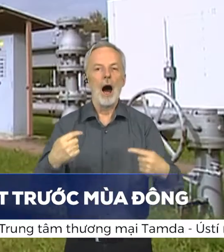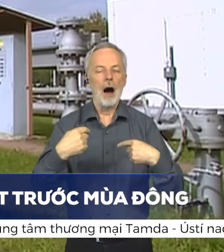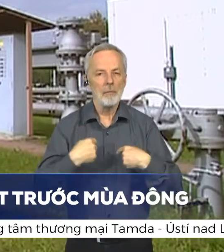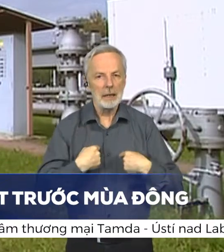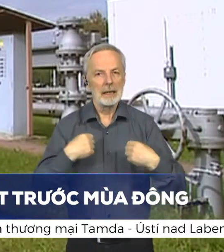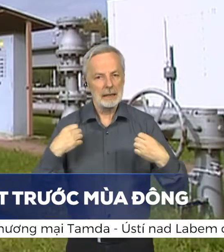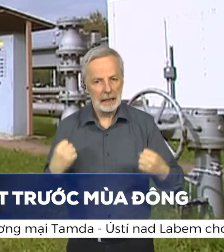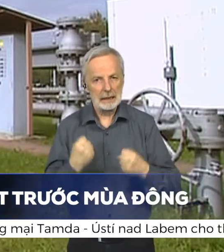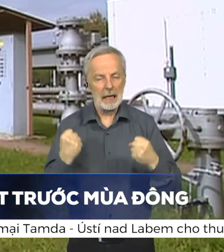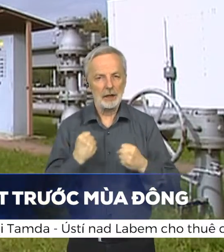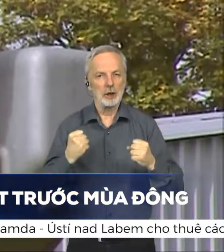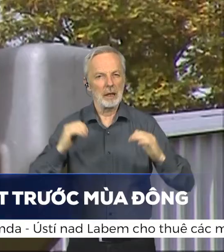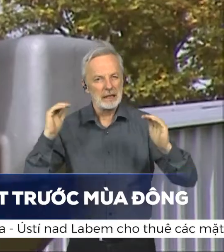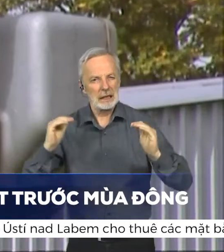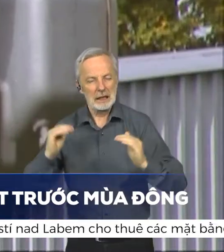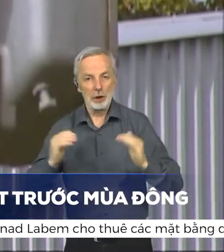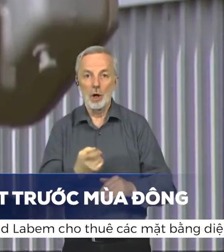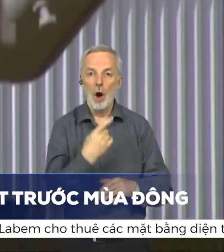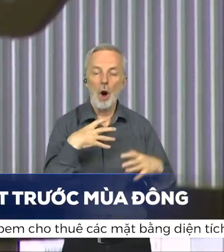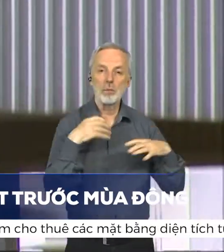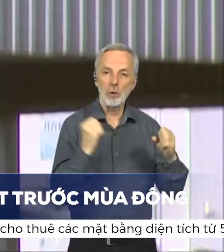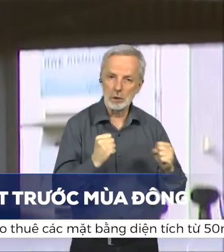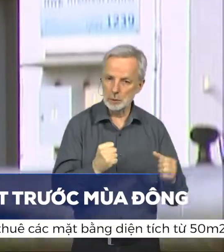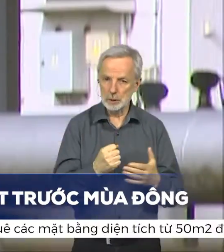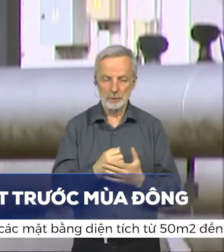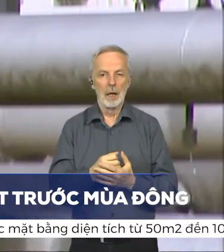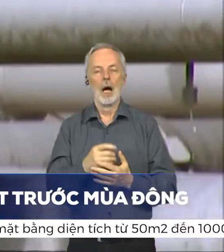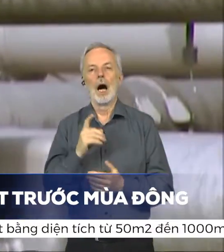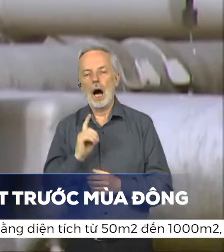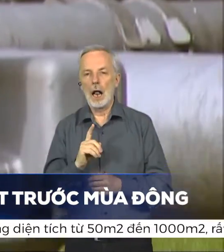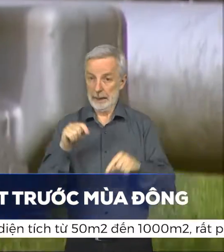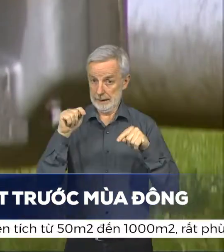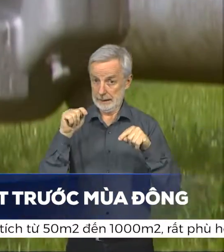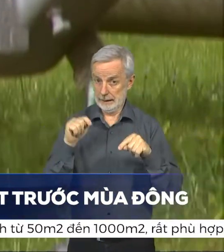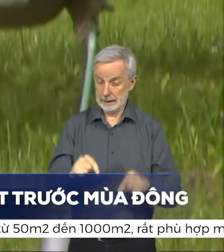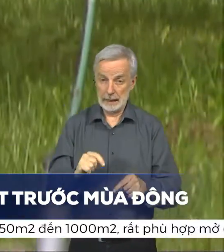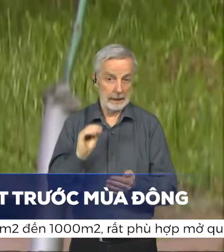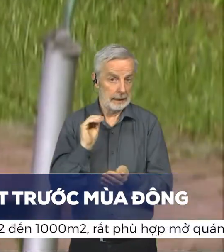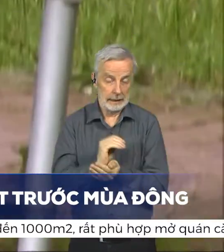khí đốt tự nhiên đang chảy vào Cộng hòa Séc một cách thuận lợi và không gặp bất kỳ trở ngại nào. Và tại Séc